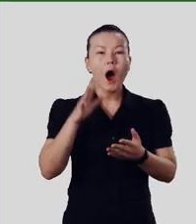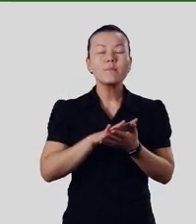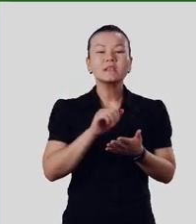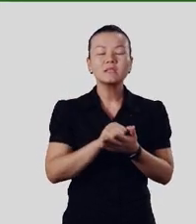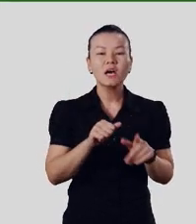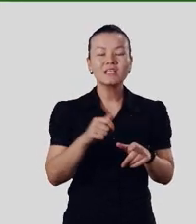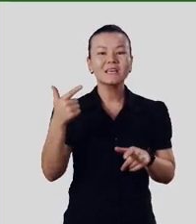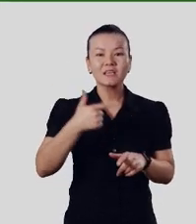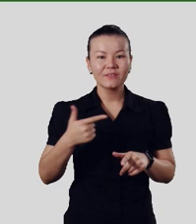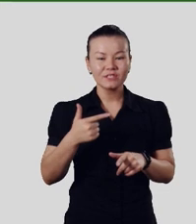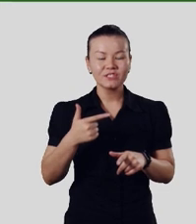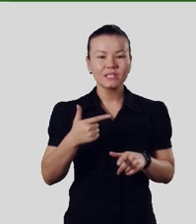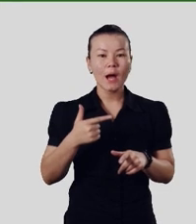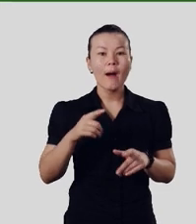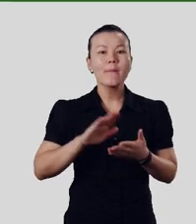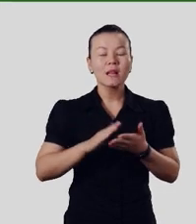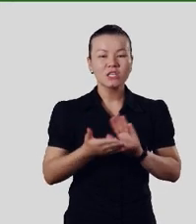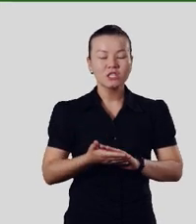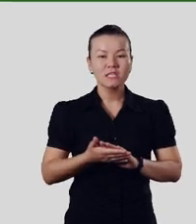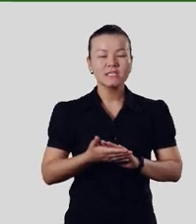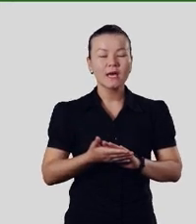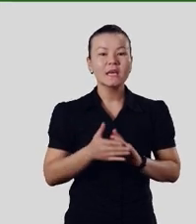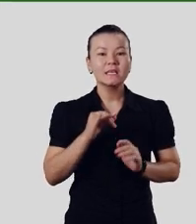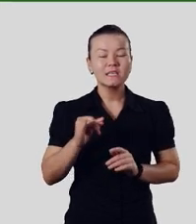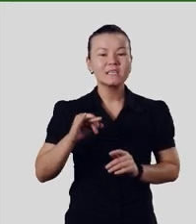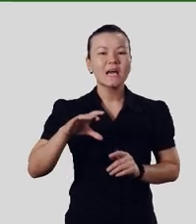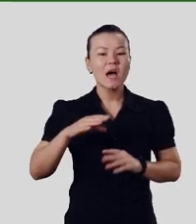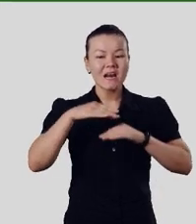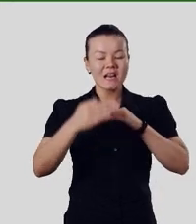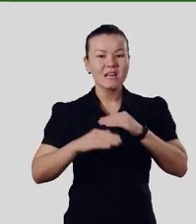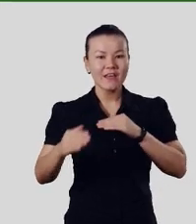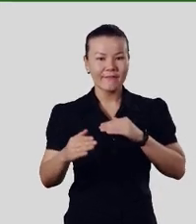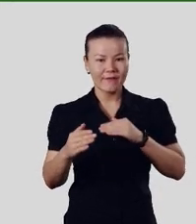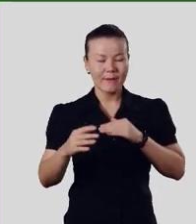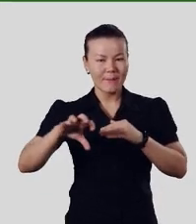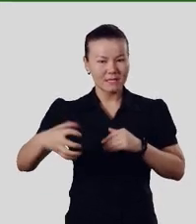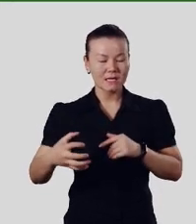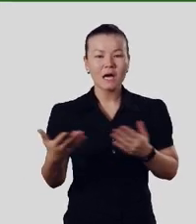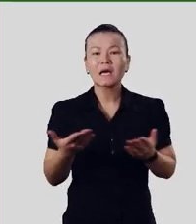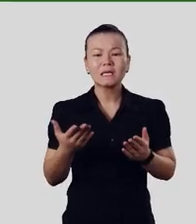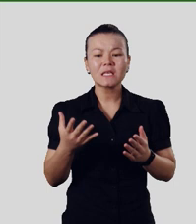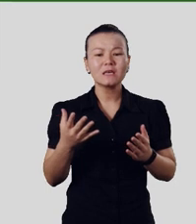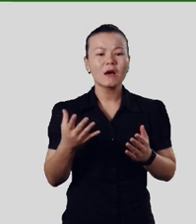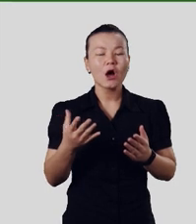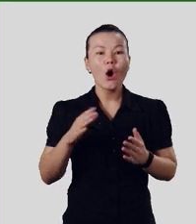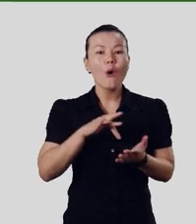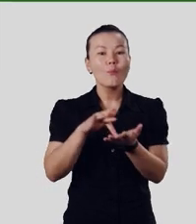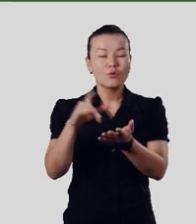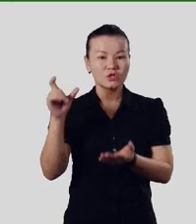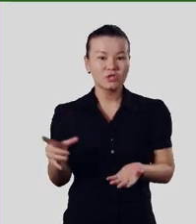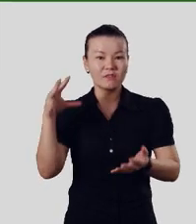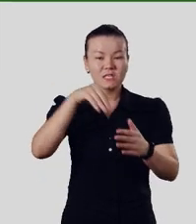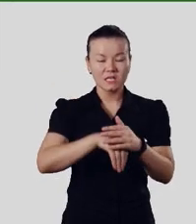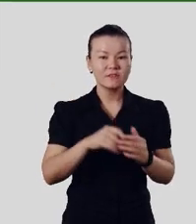определяют географическое положение и рельеф материка. Какие путешественники оставили след в